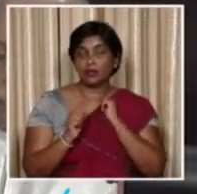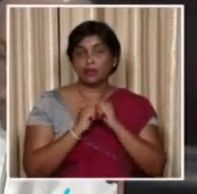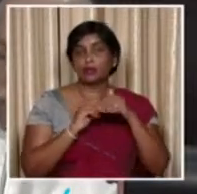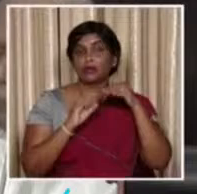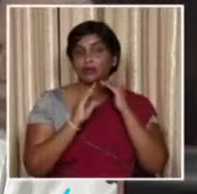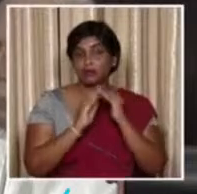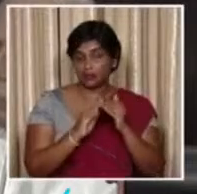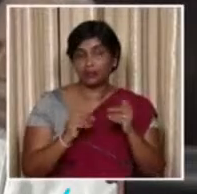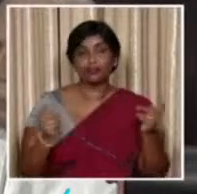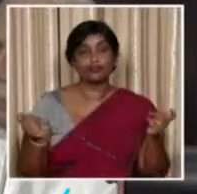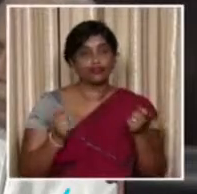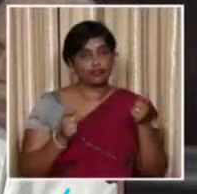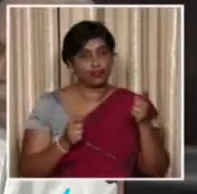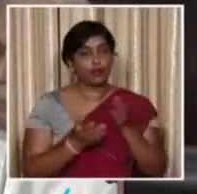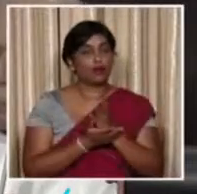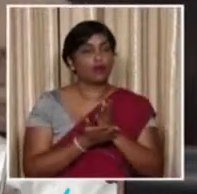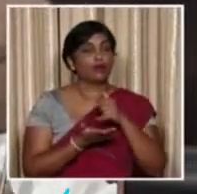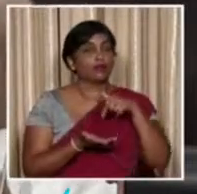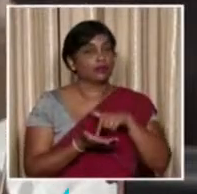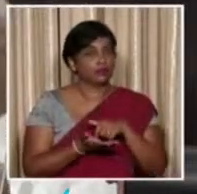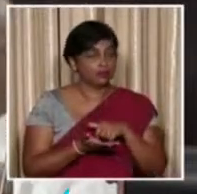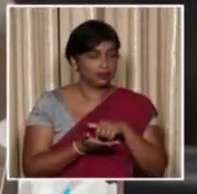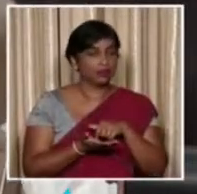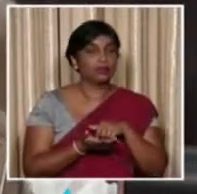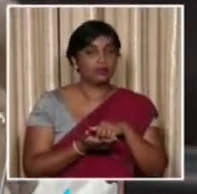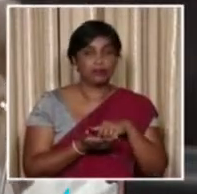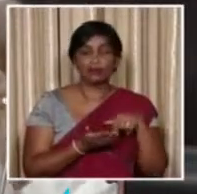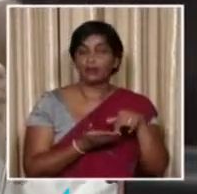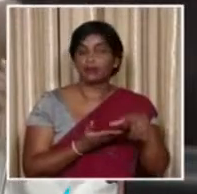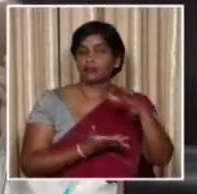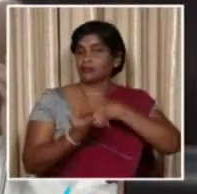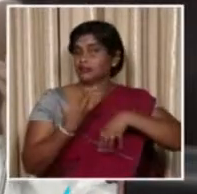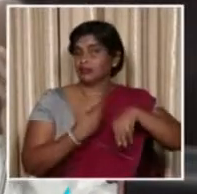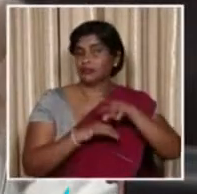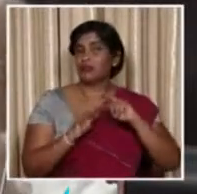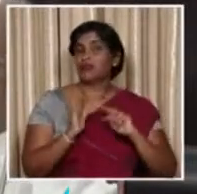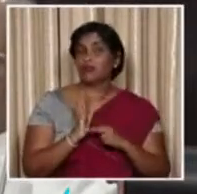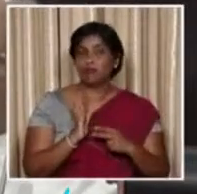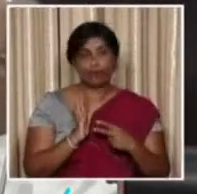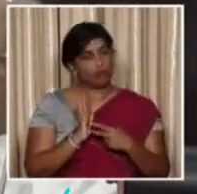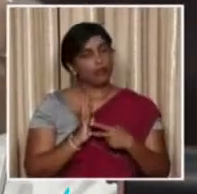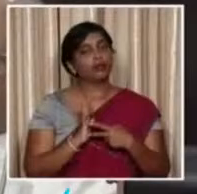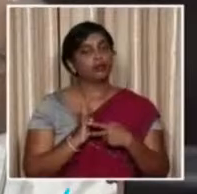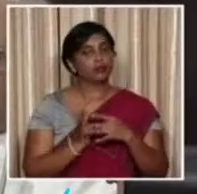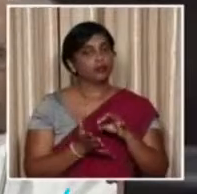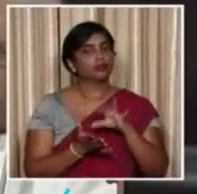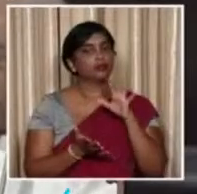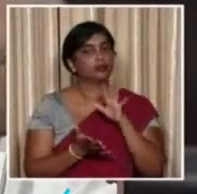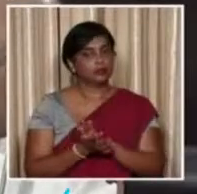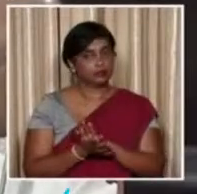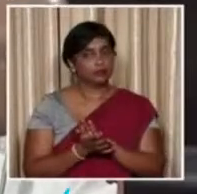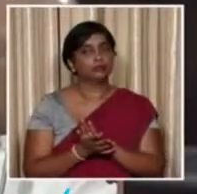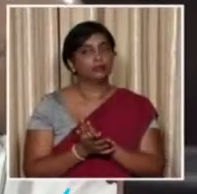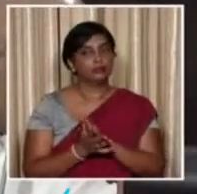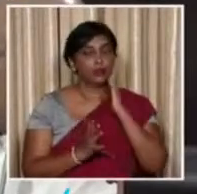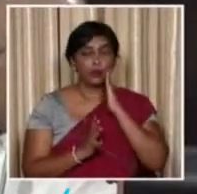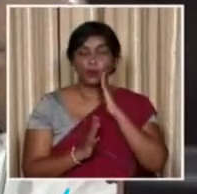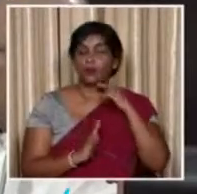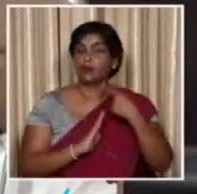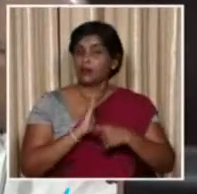ප්ලාසා හේවත් දුම්රිය ස්ථාන නගර මිශ්‍ර සංවර්ධන ව්‍යාකෘති ලෙස ස්ථාපනය කිරීම සහ දේශ